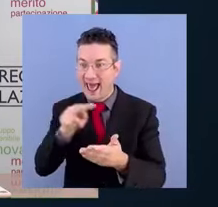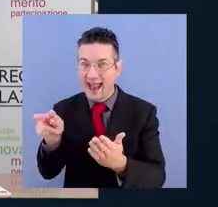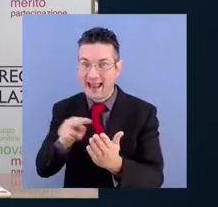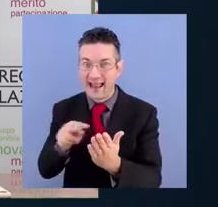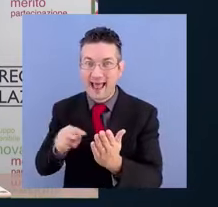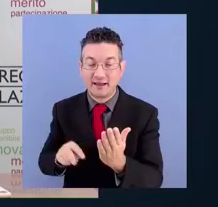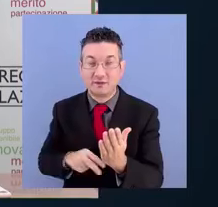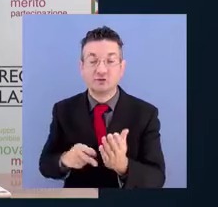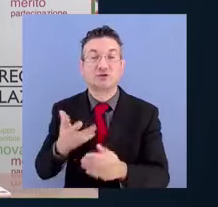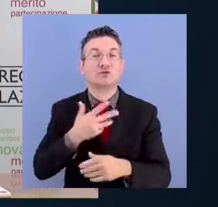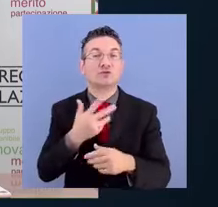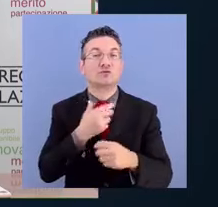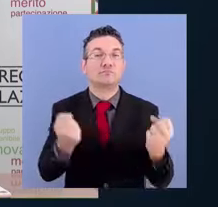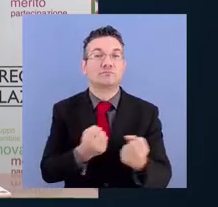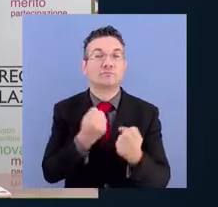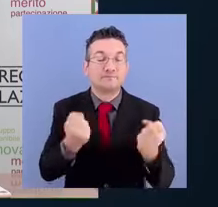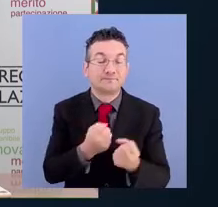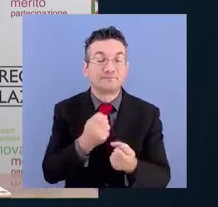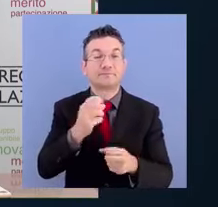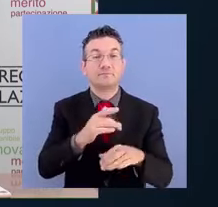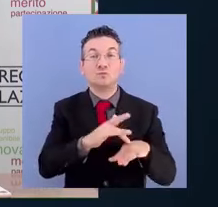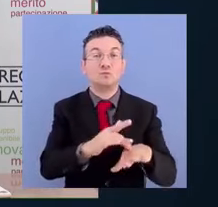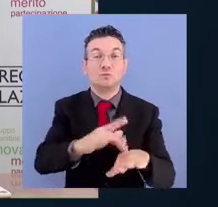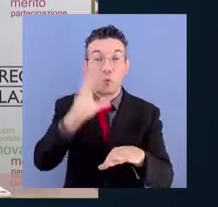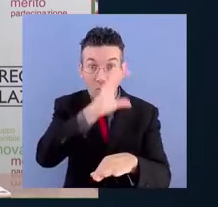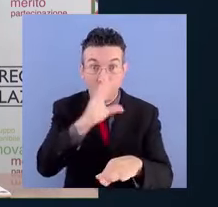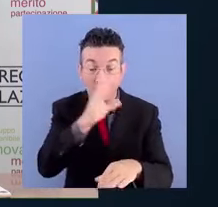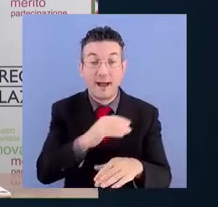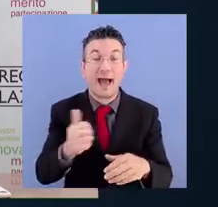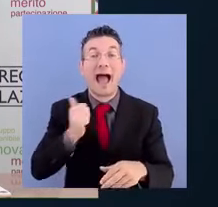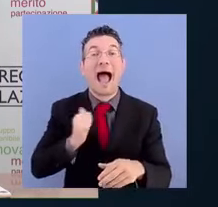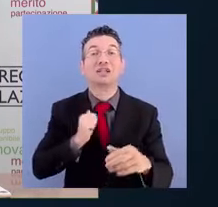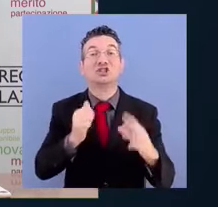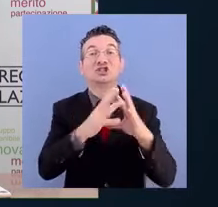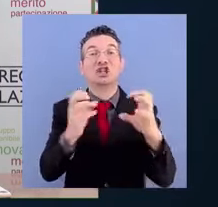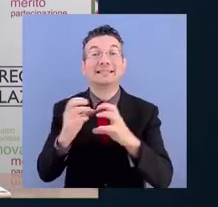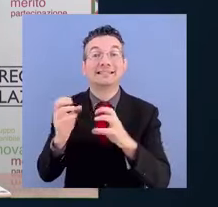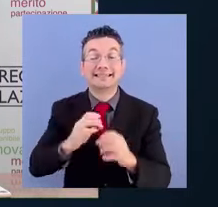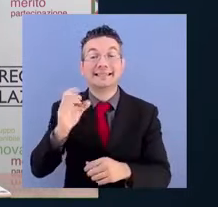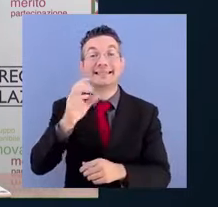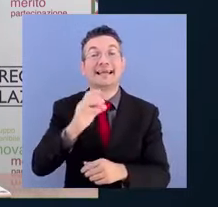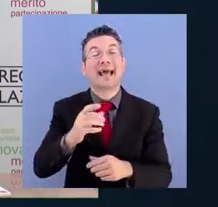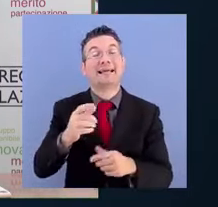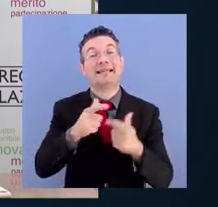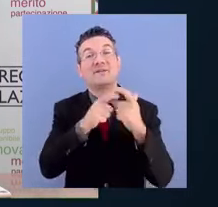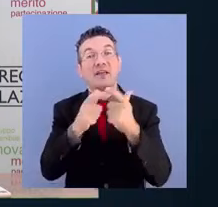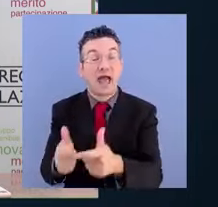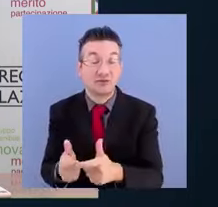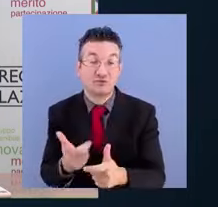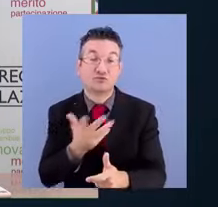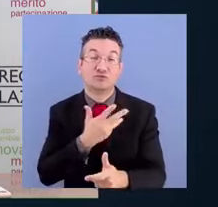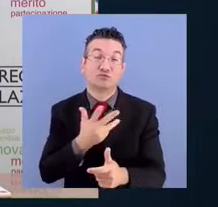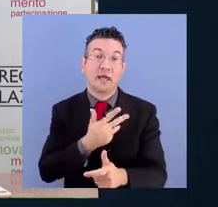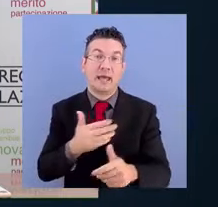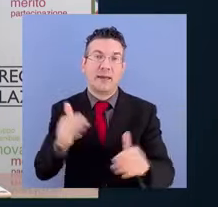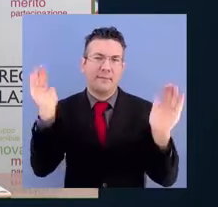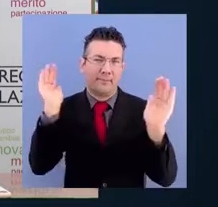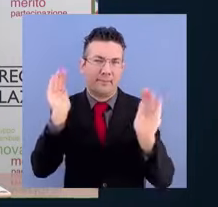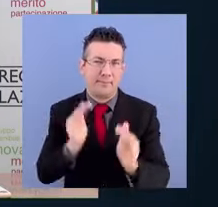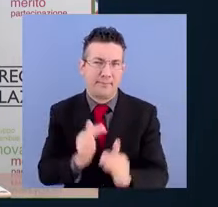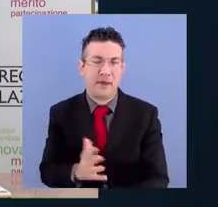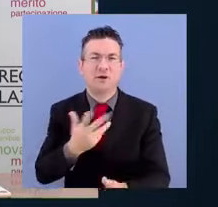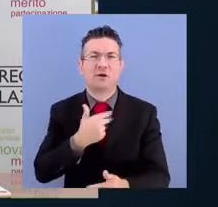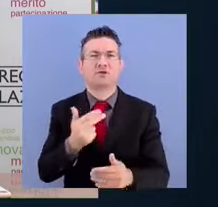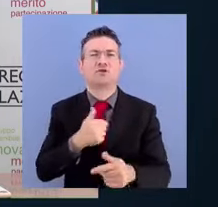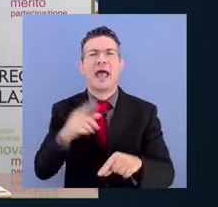tour operator le agenzie di viaggio sul calo e l'annullamento anche delle prenotazioni degli italiani